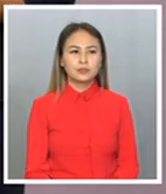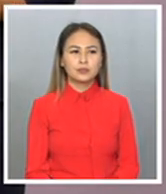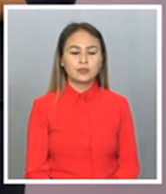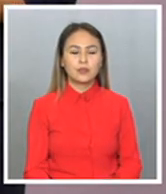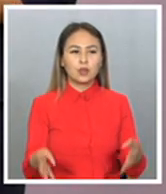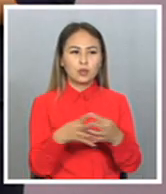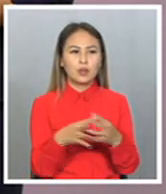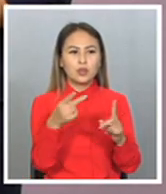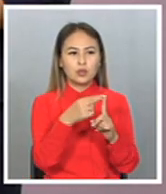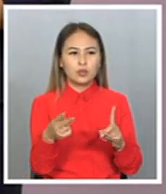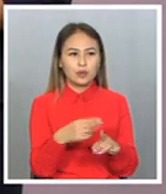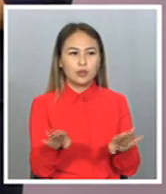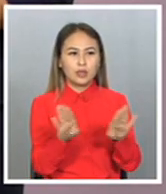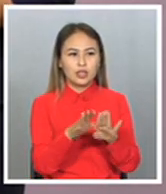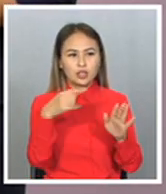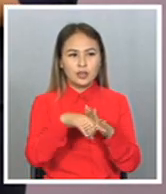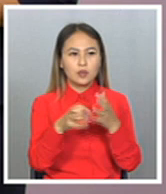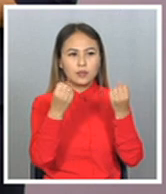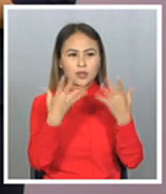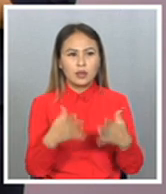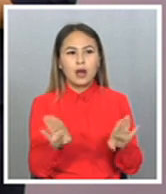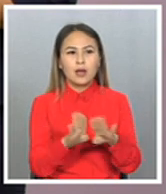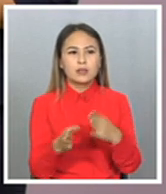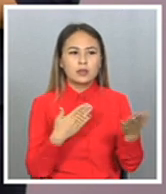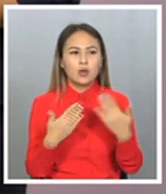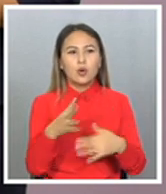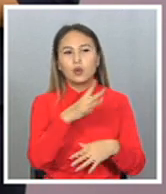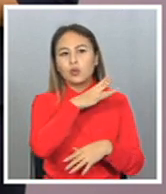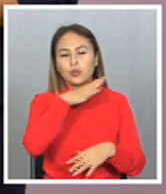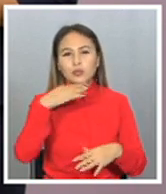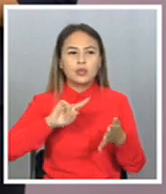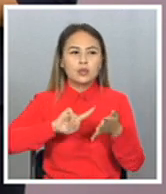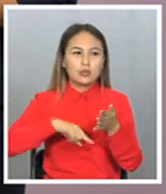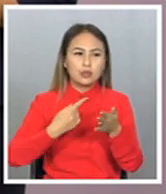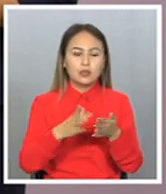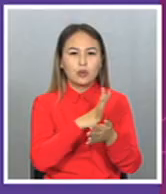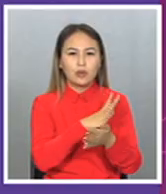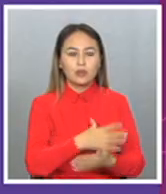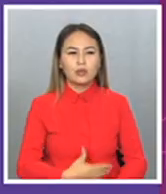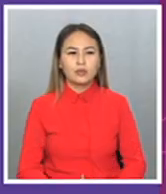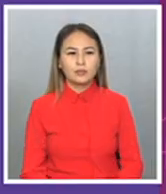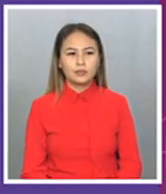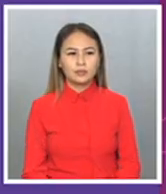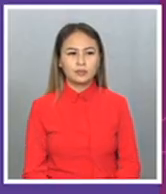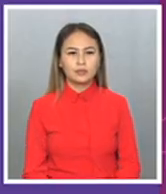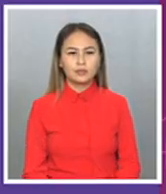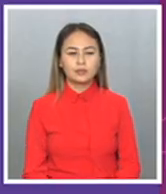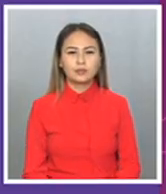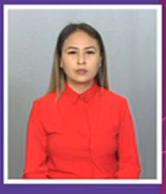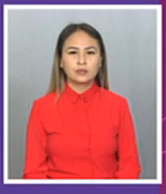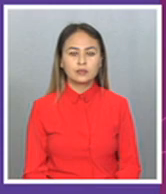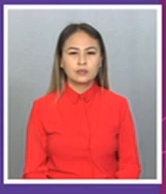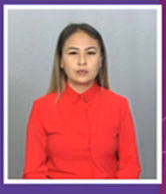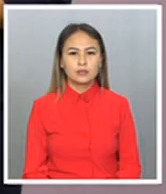Құрмала сөйлемнің құрамындағы жай сөйлемдердің арасына көбінесе үтір қойылады